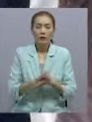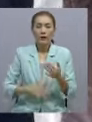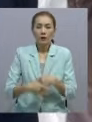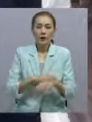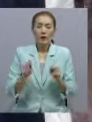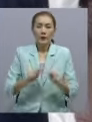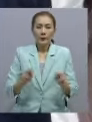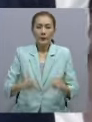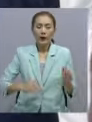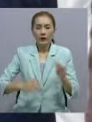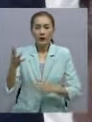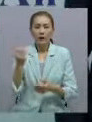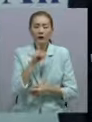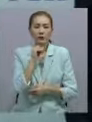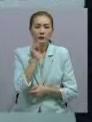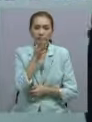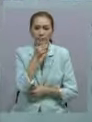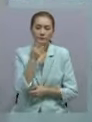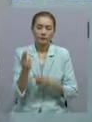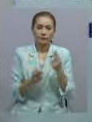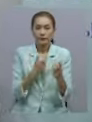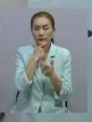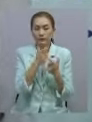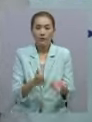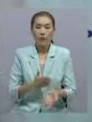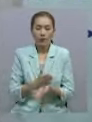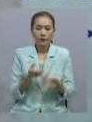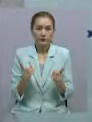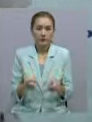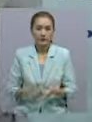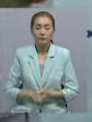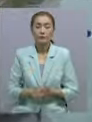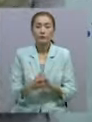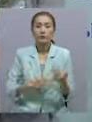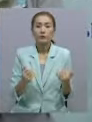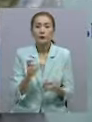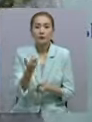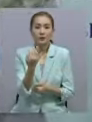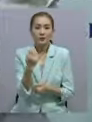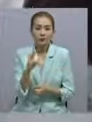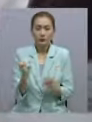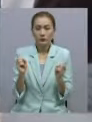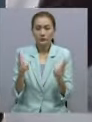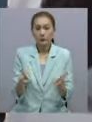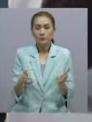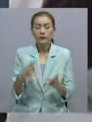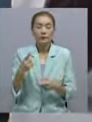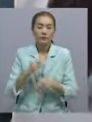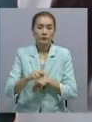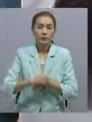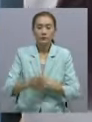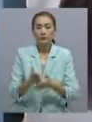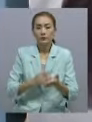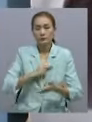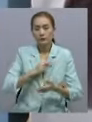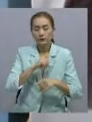халық мұғалімінің балалық және жастық шақтағы бейнесі көрермен алдында шынайы сахналанды. Кейін Хусейн Айтқалиевке арналған үздік педагогикалық қызмет